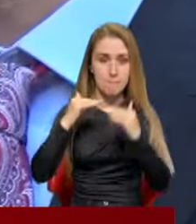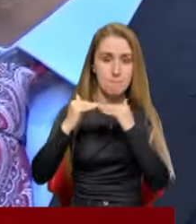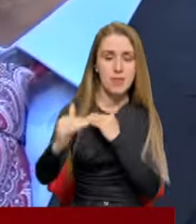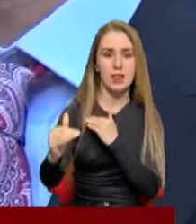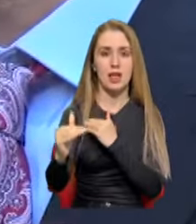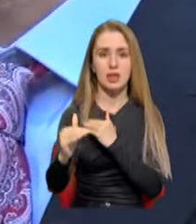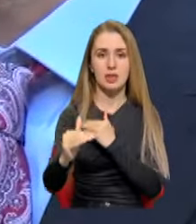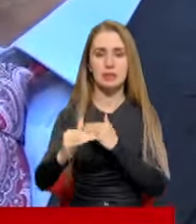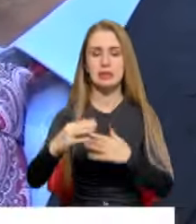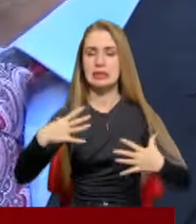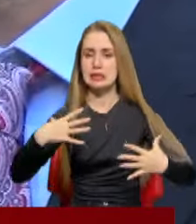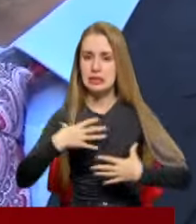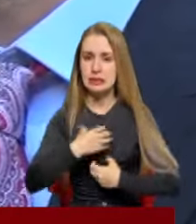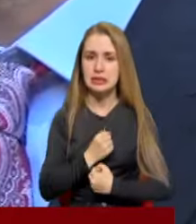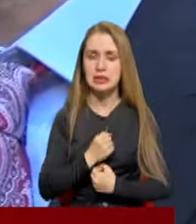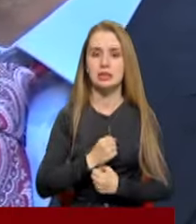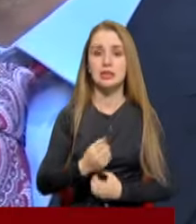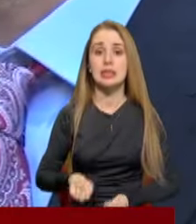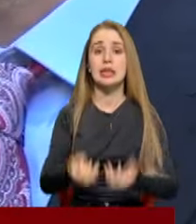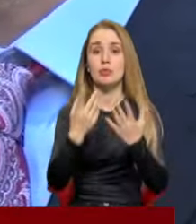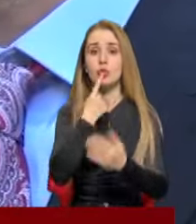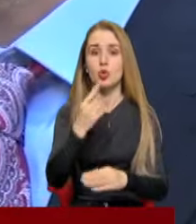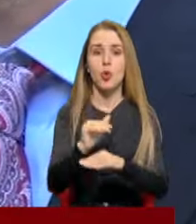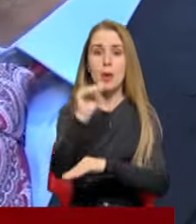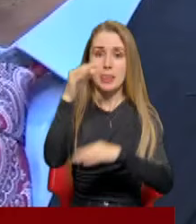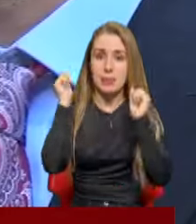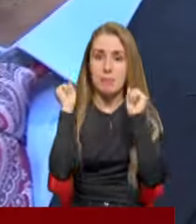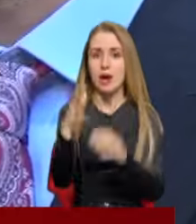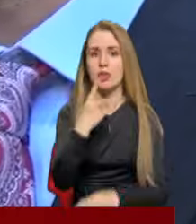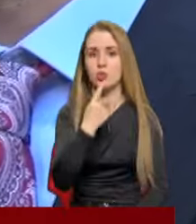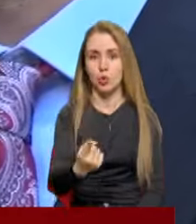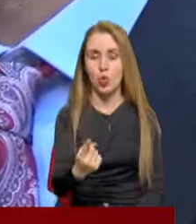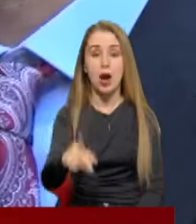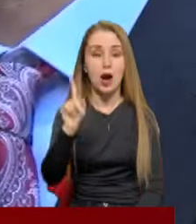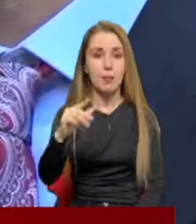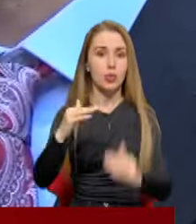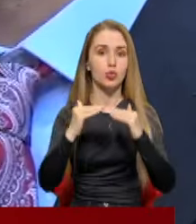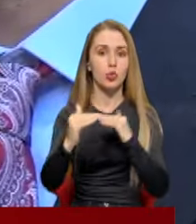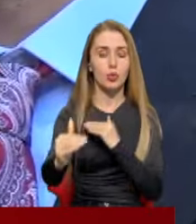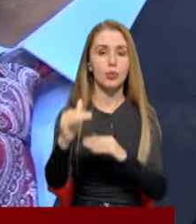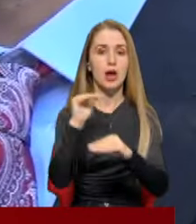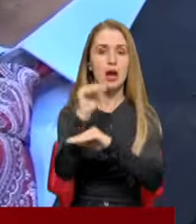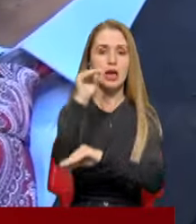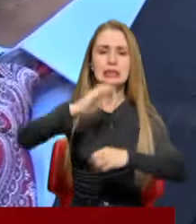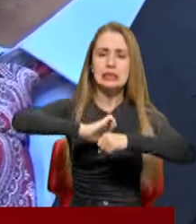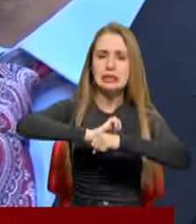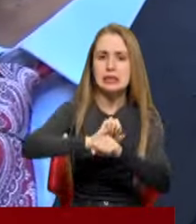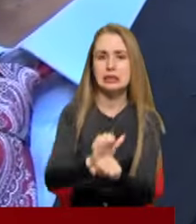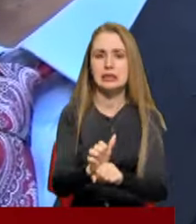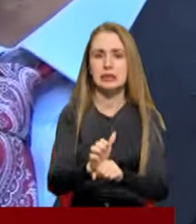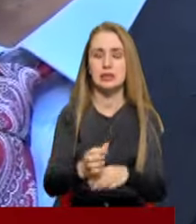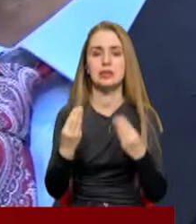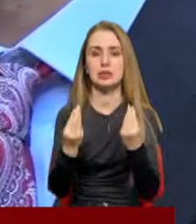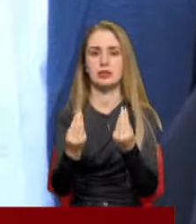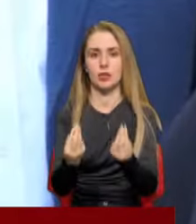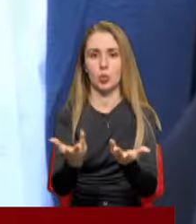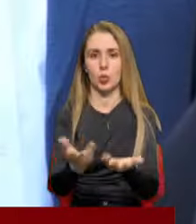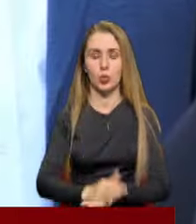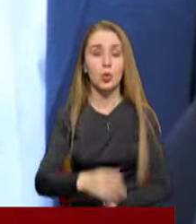iter. Geçim darlığından bahsediyorlar, hayat pahalılığından bahsediyorlar. Fakat toplumda hayatı zehirlemekten bir türlü